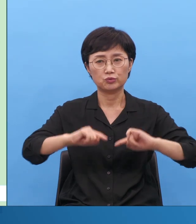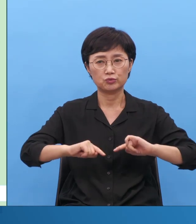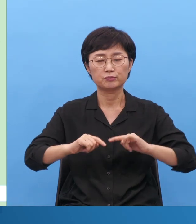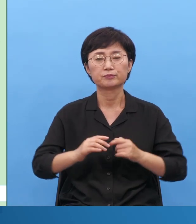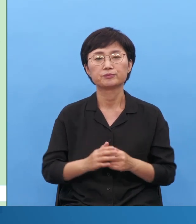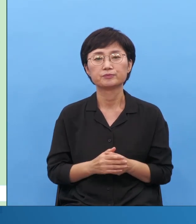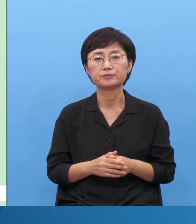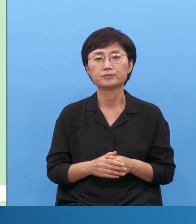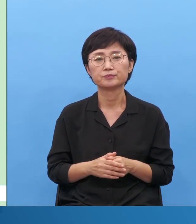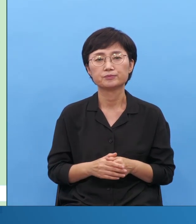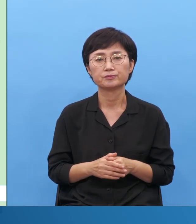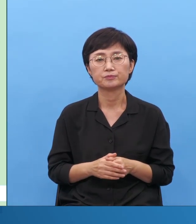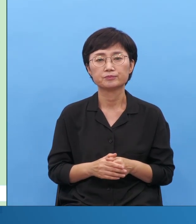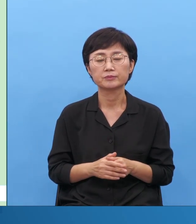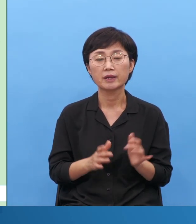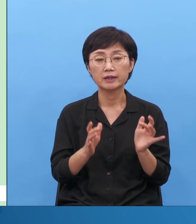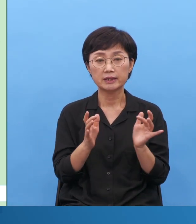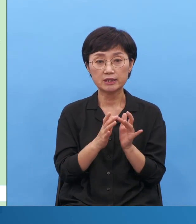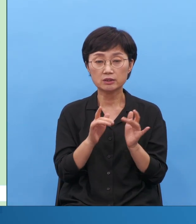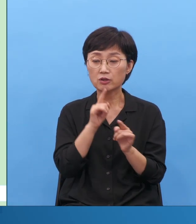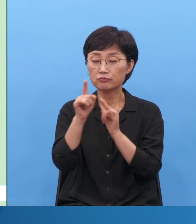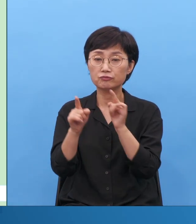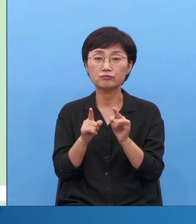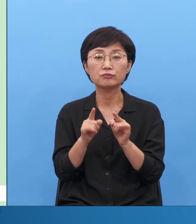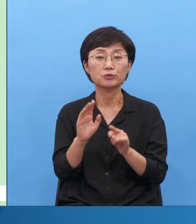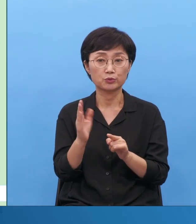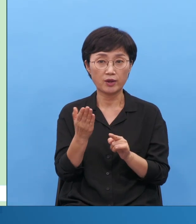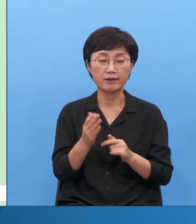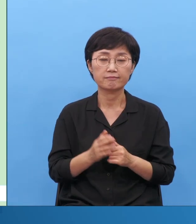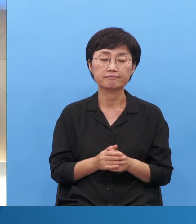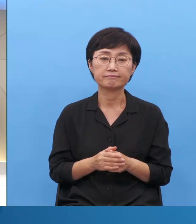합니다. 위아.kr에서 등록받습니다.